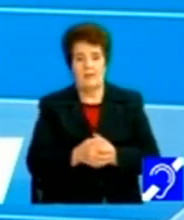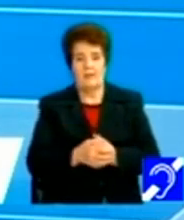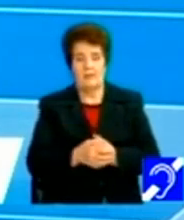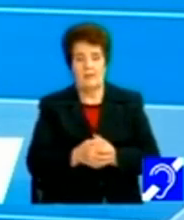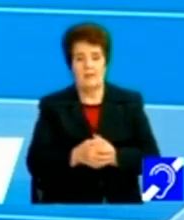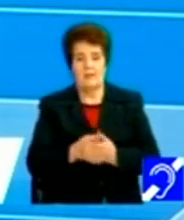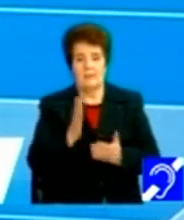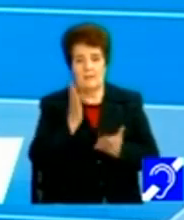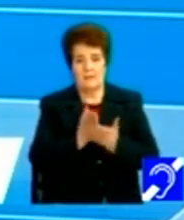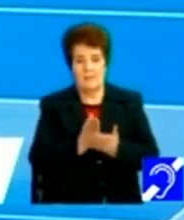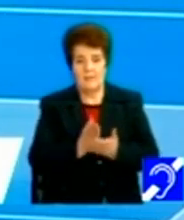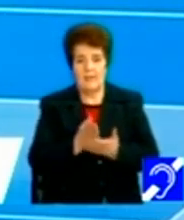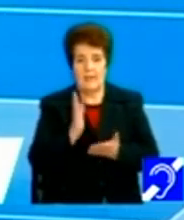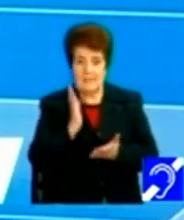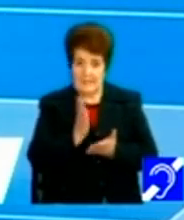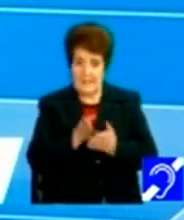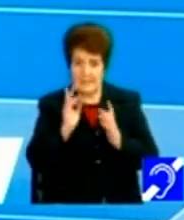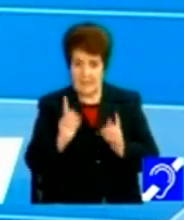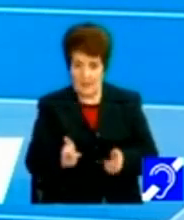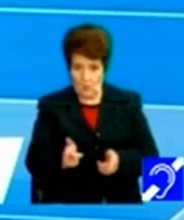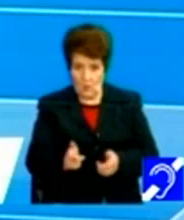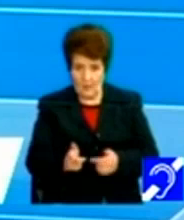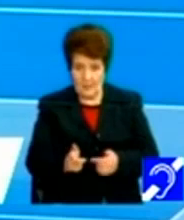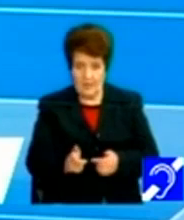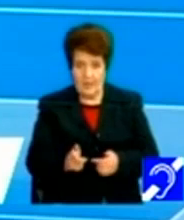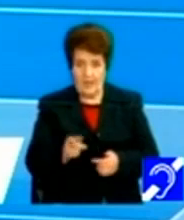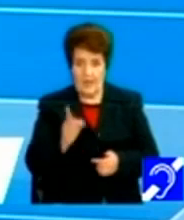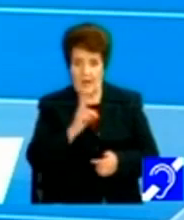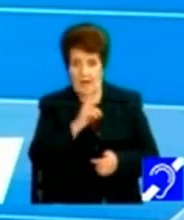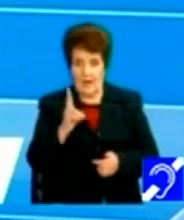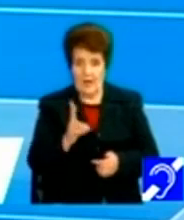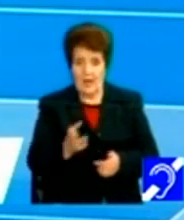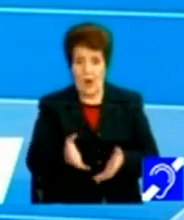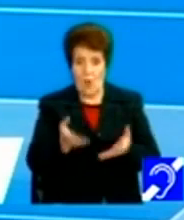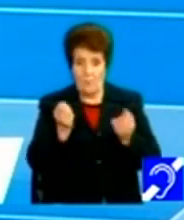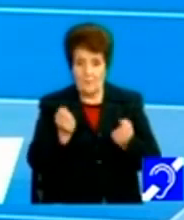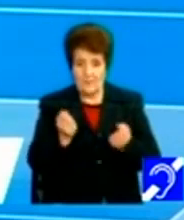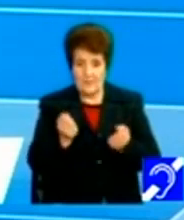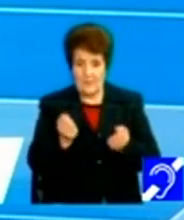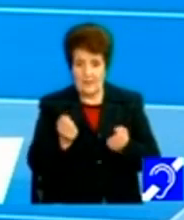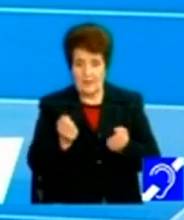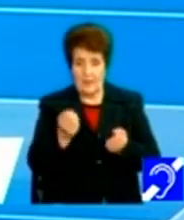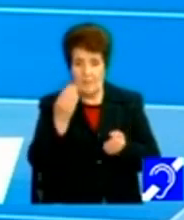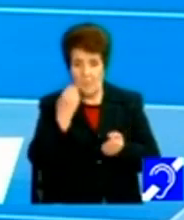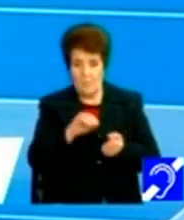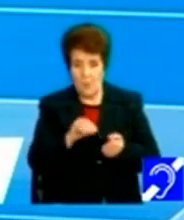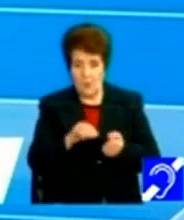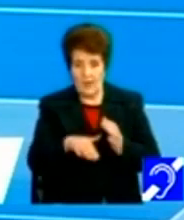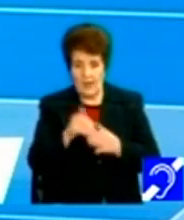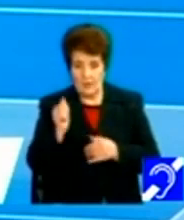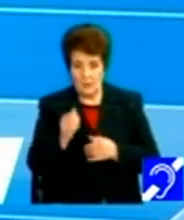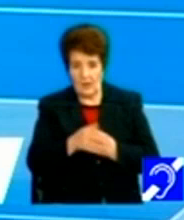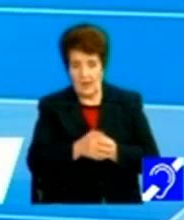să vă întreb direct. Sunteți de acord ca acela dintre dumneavoastră care obține un scor electoral mai bun să